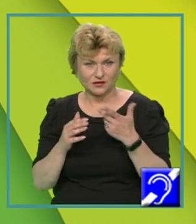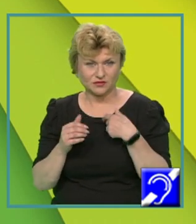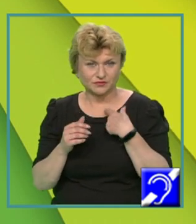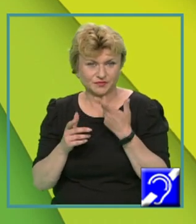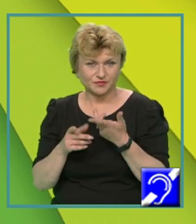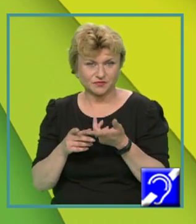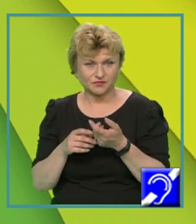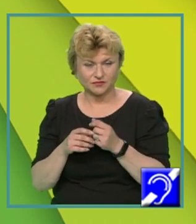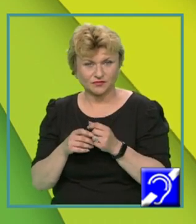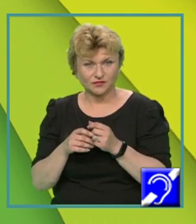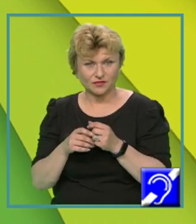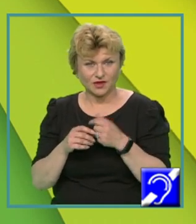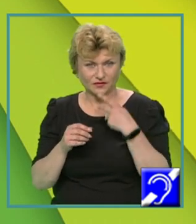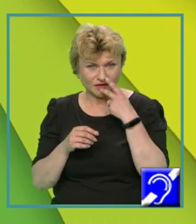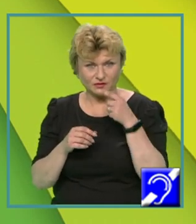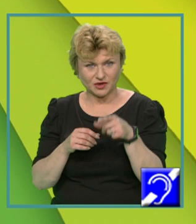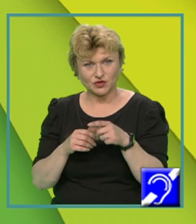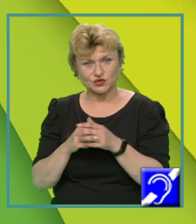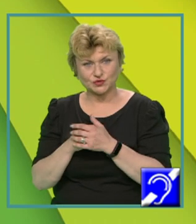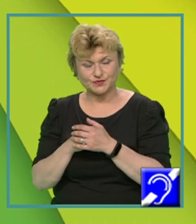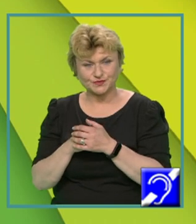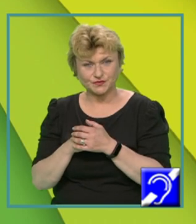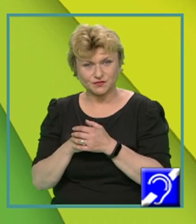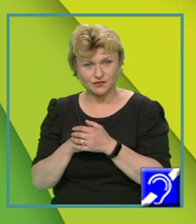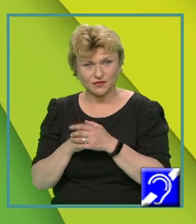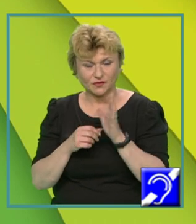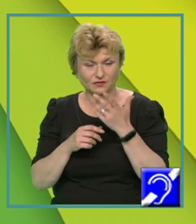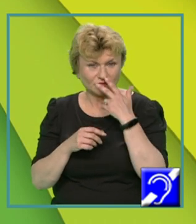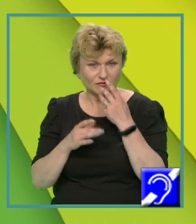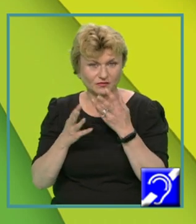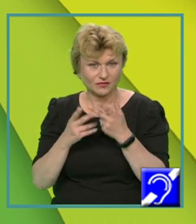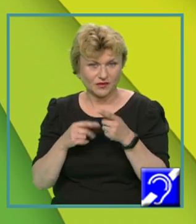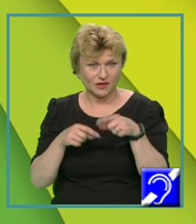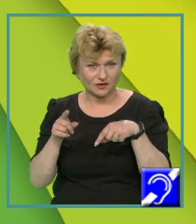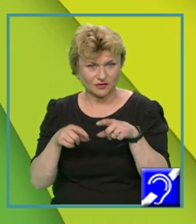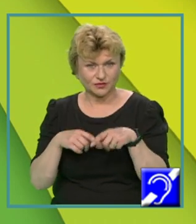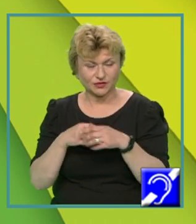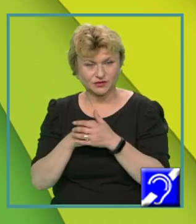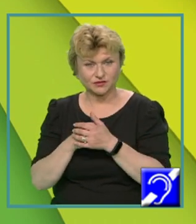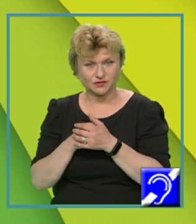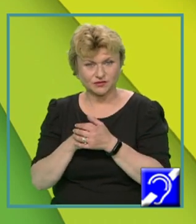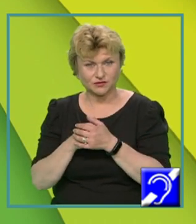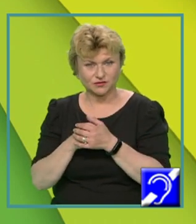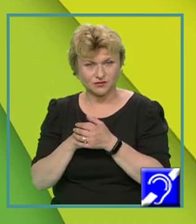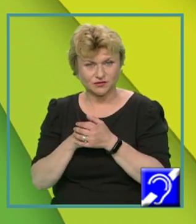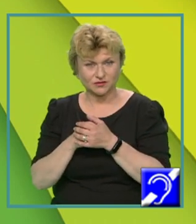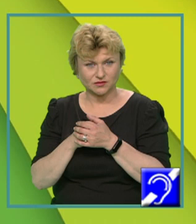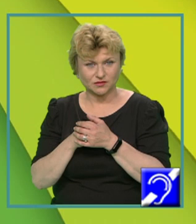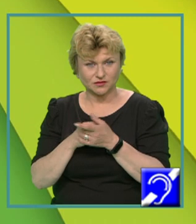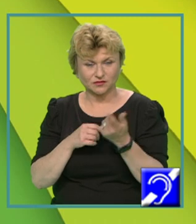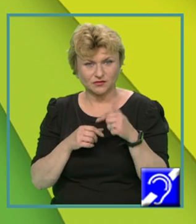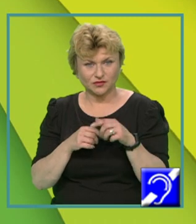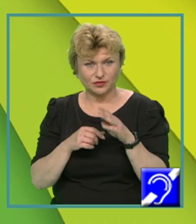un aminoacid. Vedem aici ARN-ul de transport care are acest ciot, vedeți, ciot, bucle,